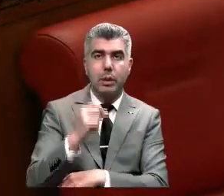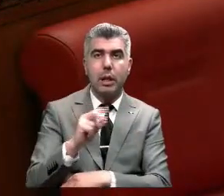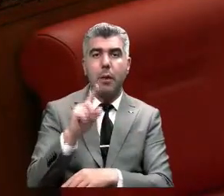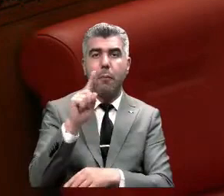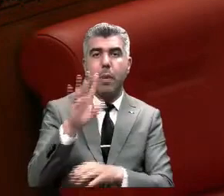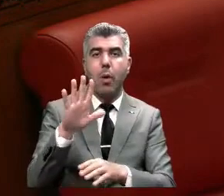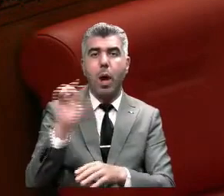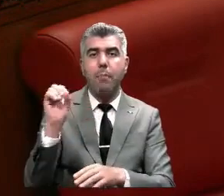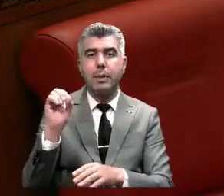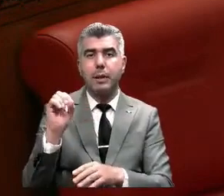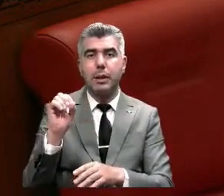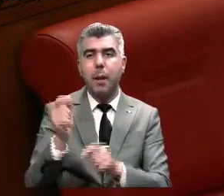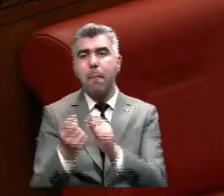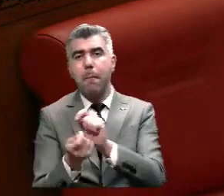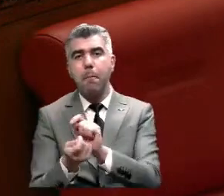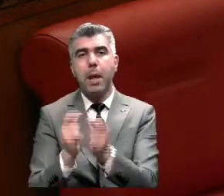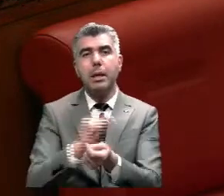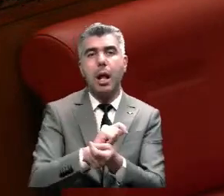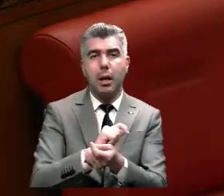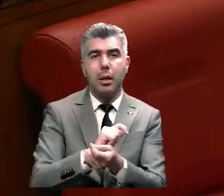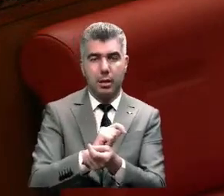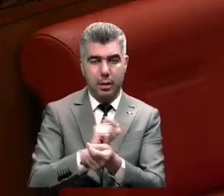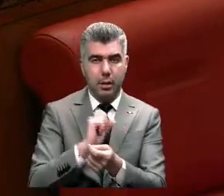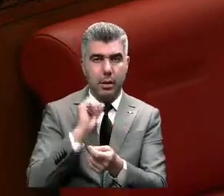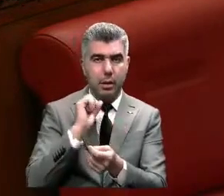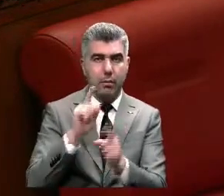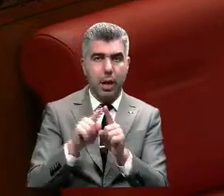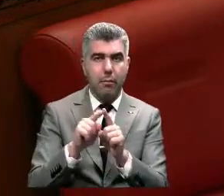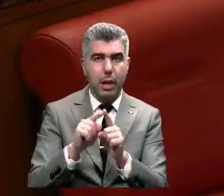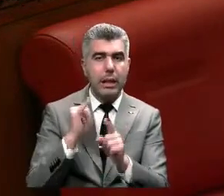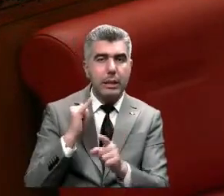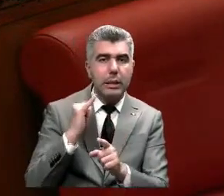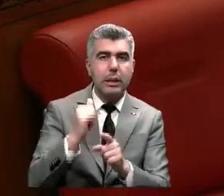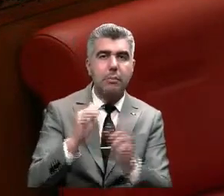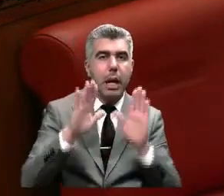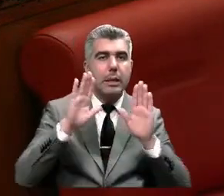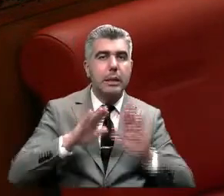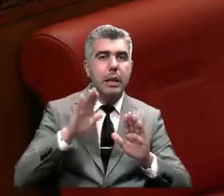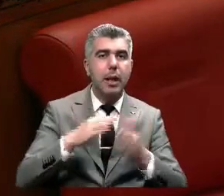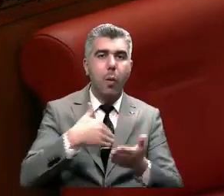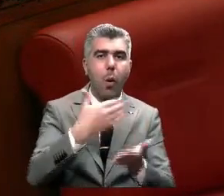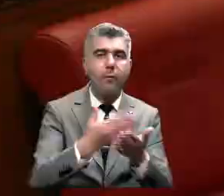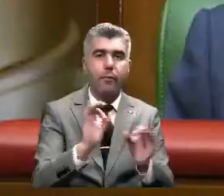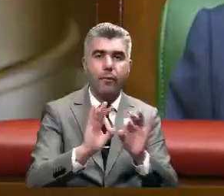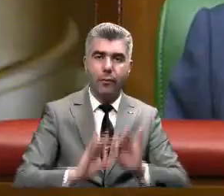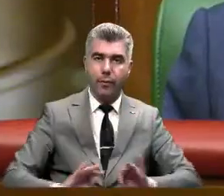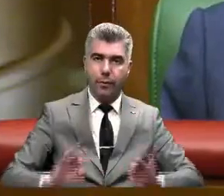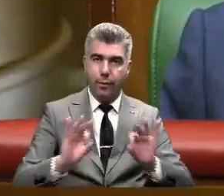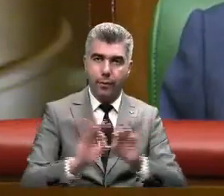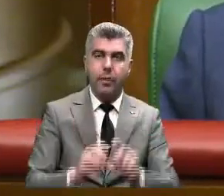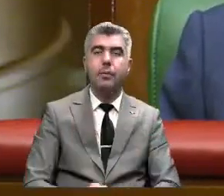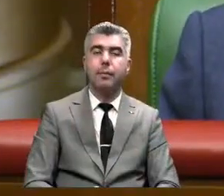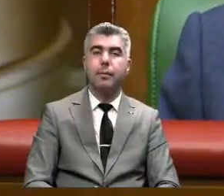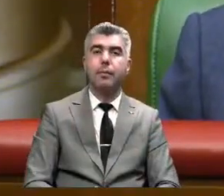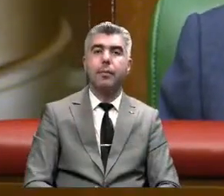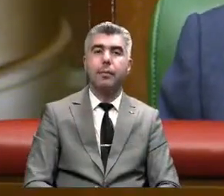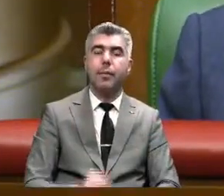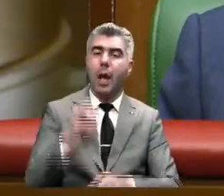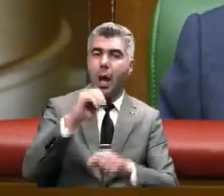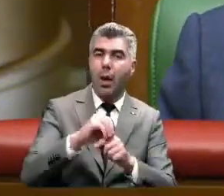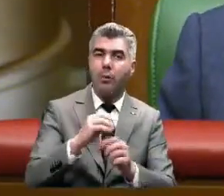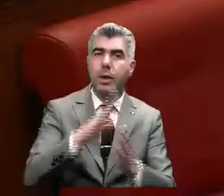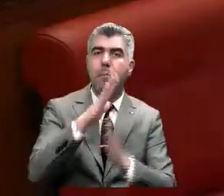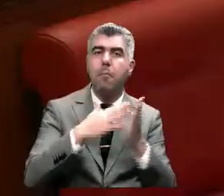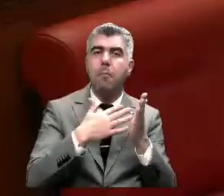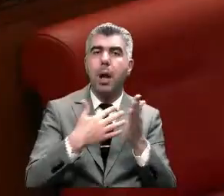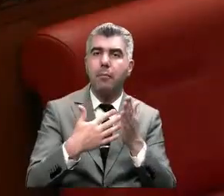152 مكانا بديلا من أجل تأمين استمرارية الشعائر الدينية. كما يتضمن برنامج رد